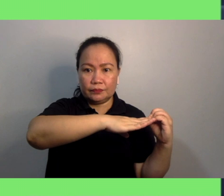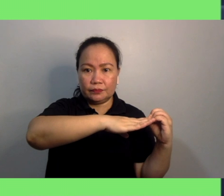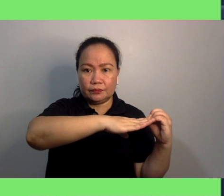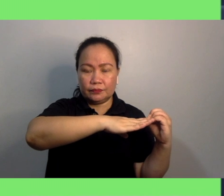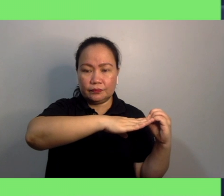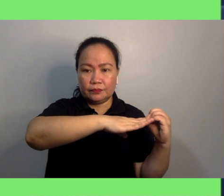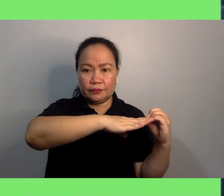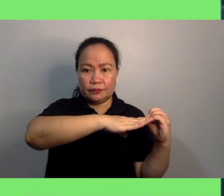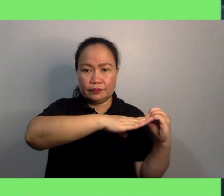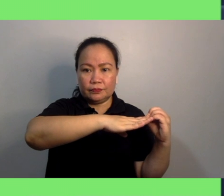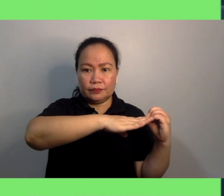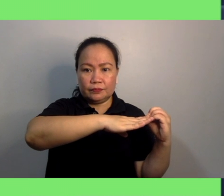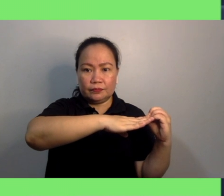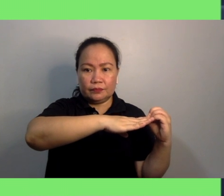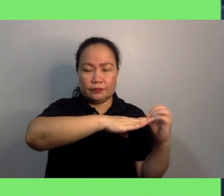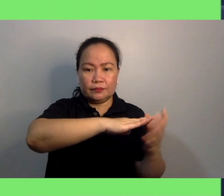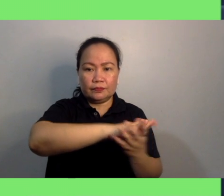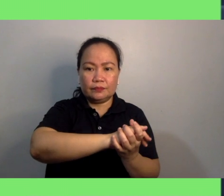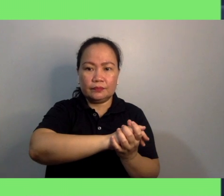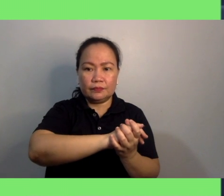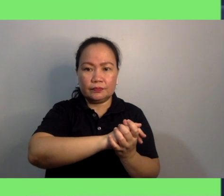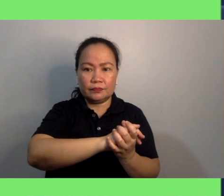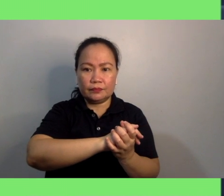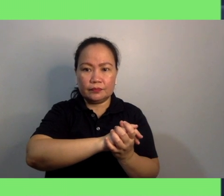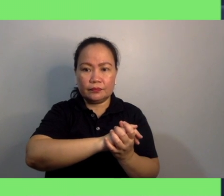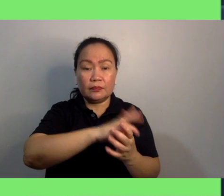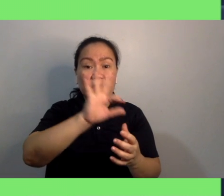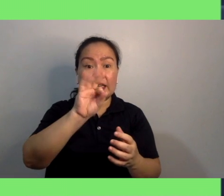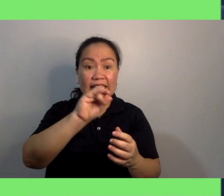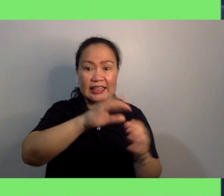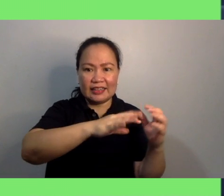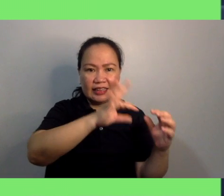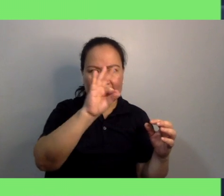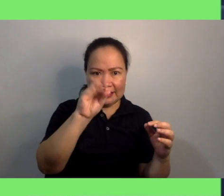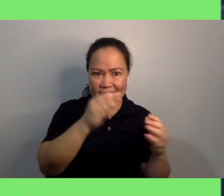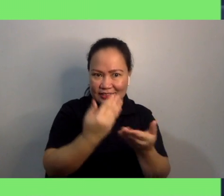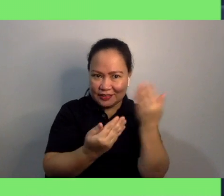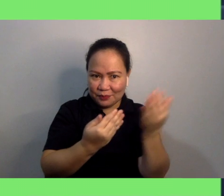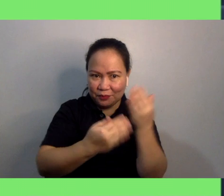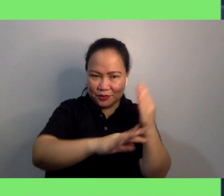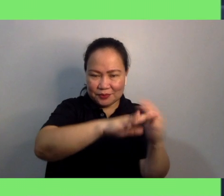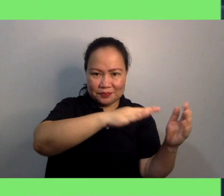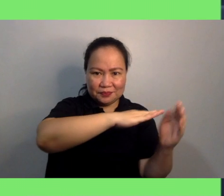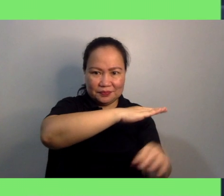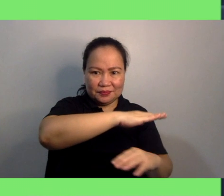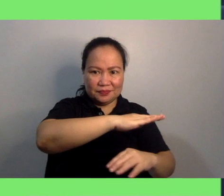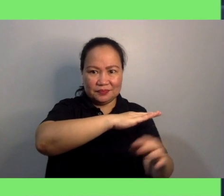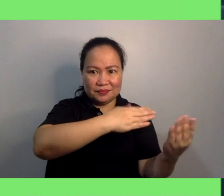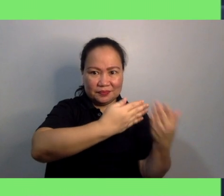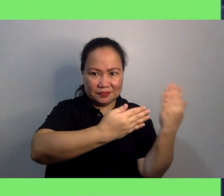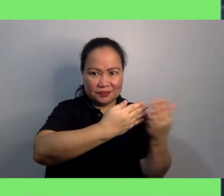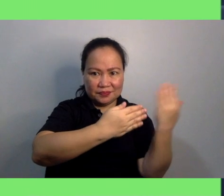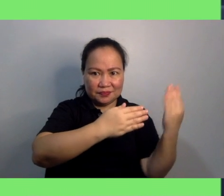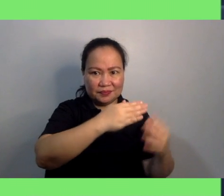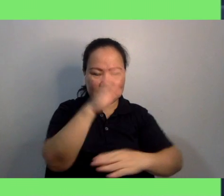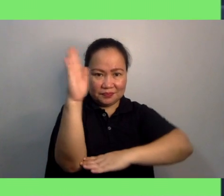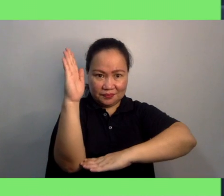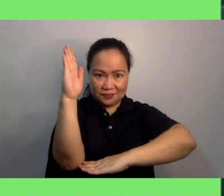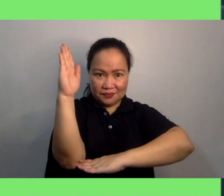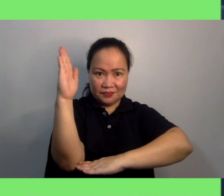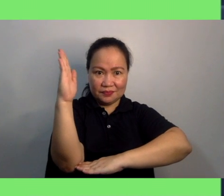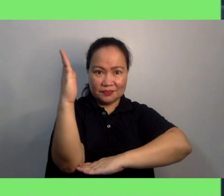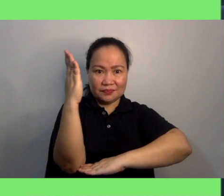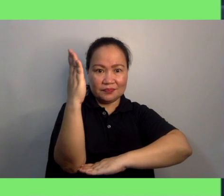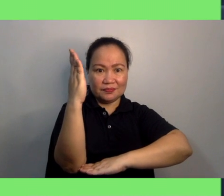Okay? So, ito po siya. So, ang anong sukat nito? 90 degrees. So, ito pag 90 degrees, madali lang eh. Kasi,